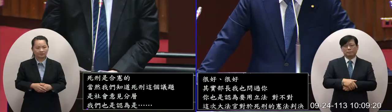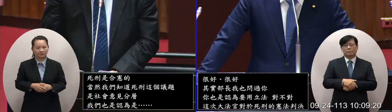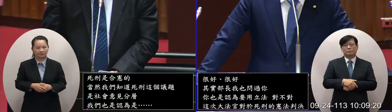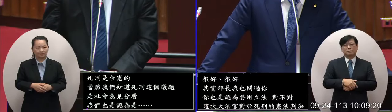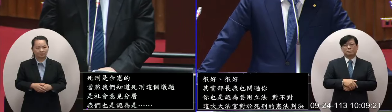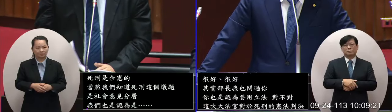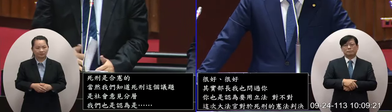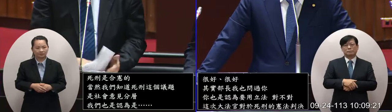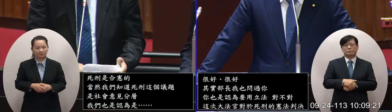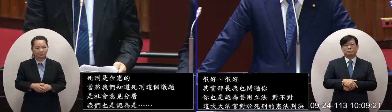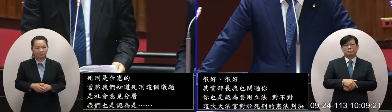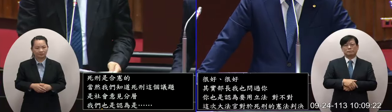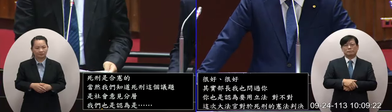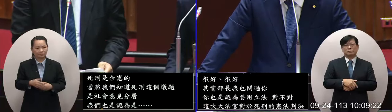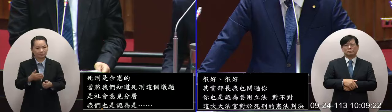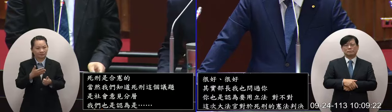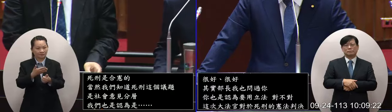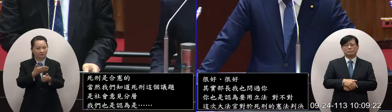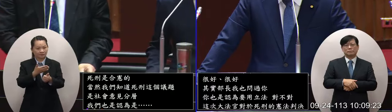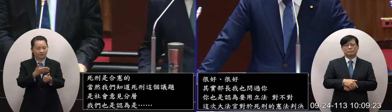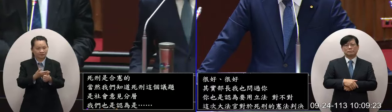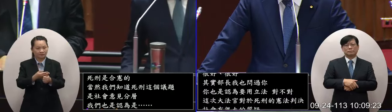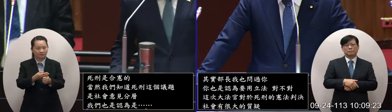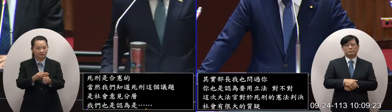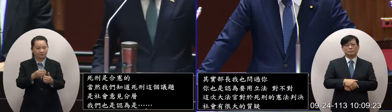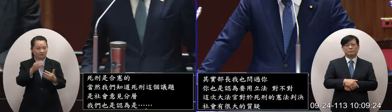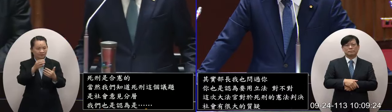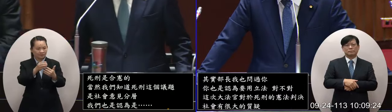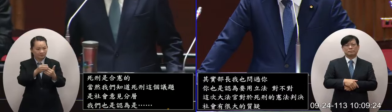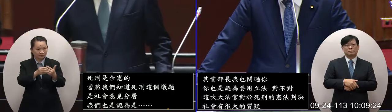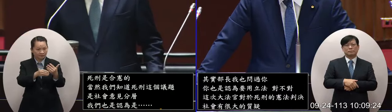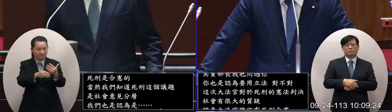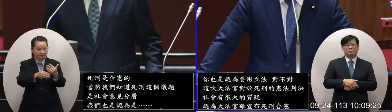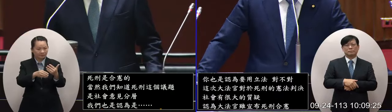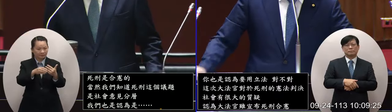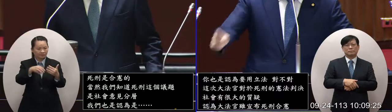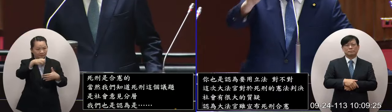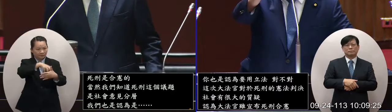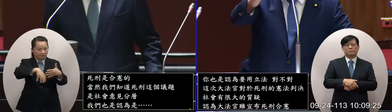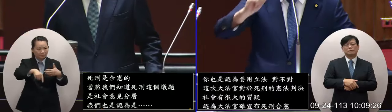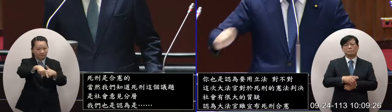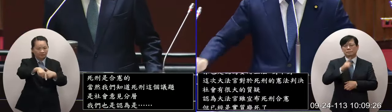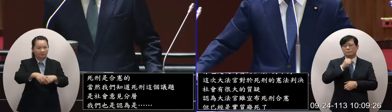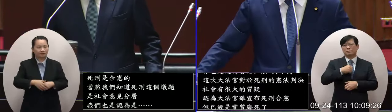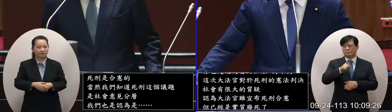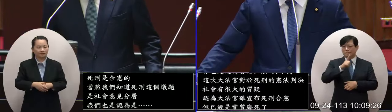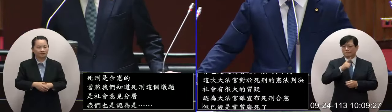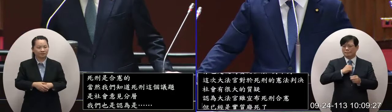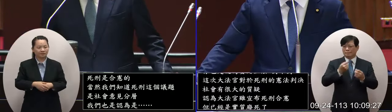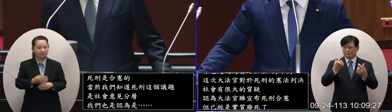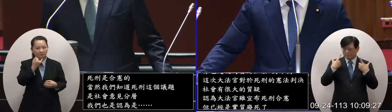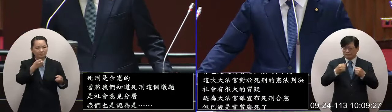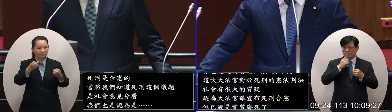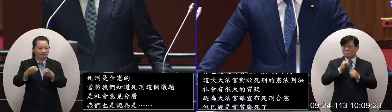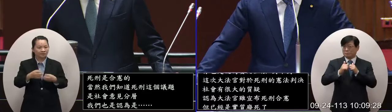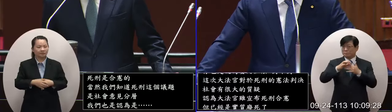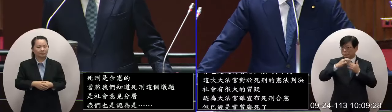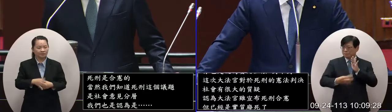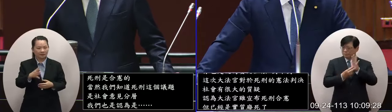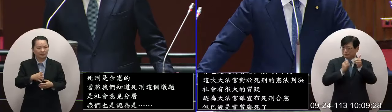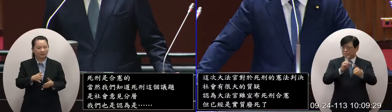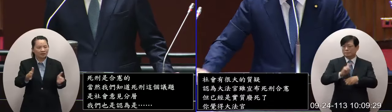在满足他所列的那种状况条件底下， 好了，我讲一个更具体、更直观的指标， 是有空